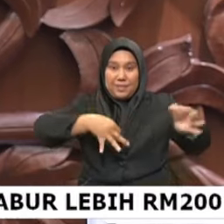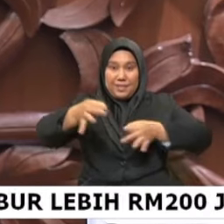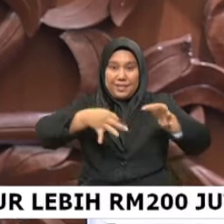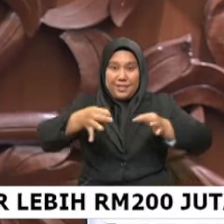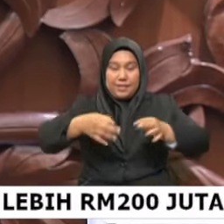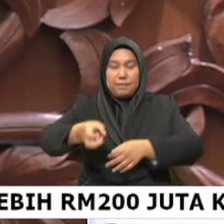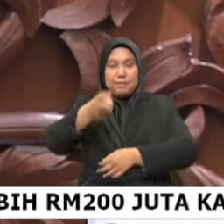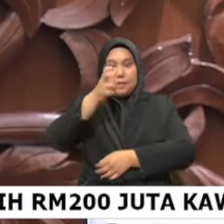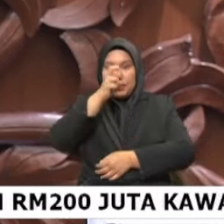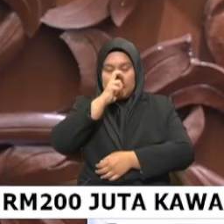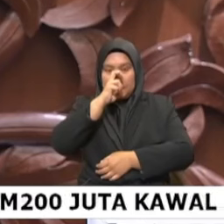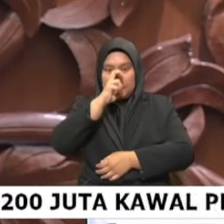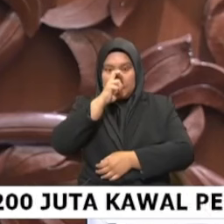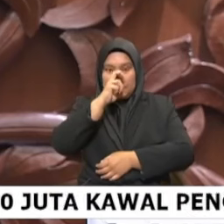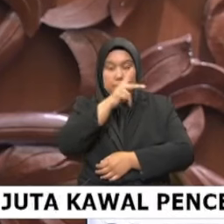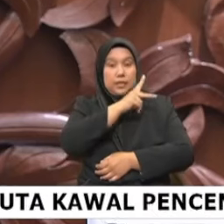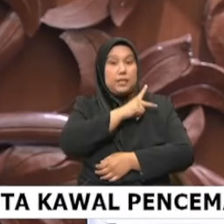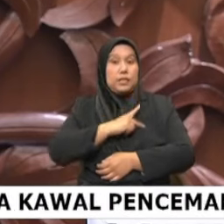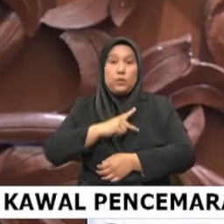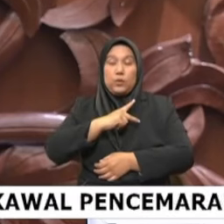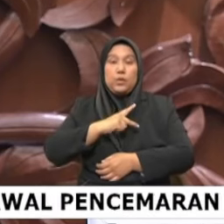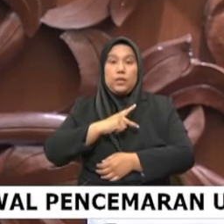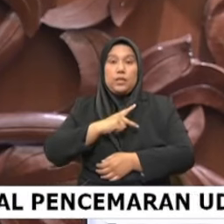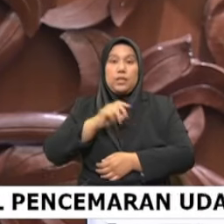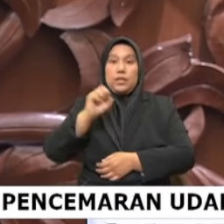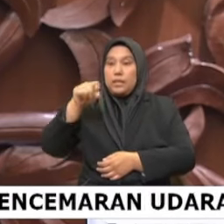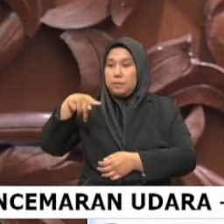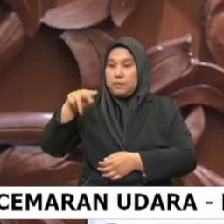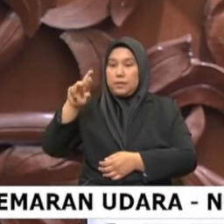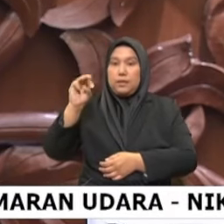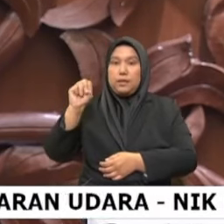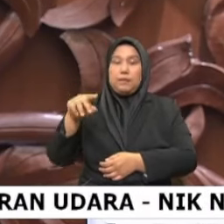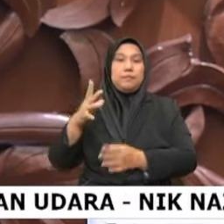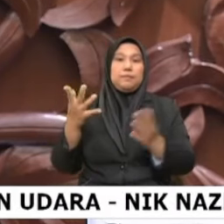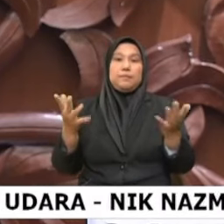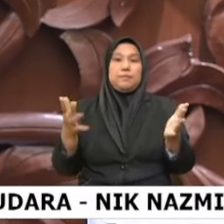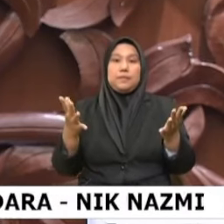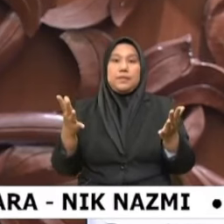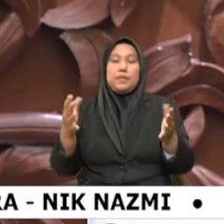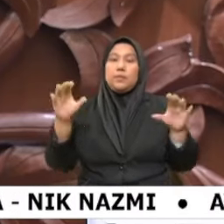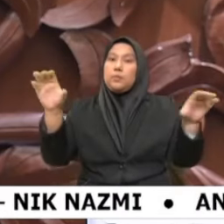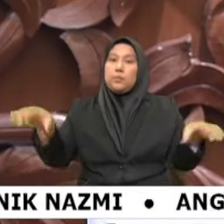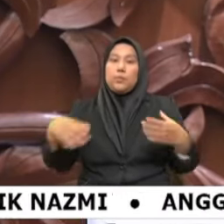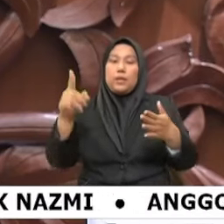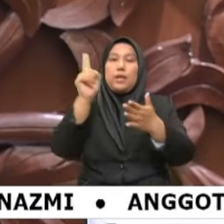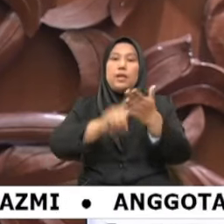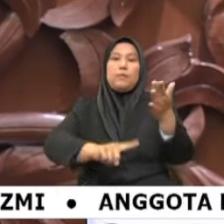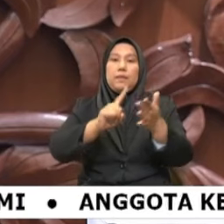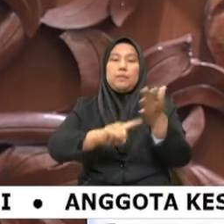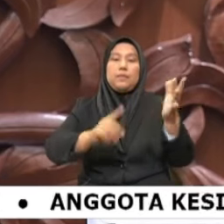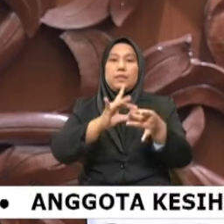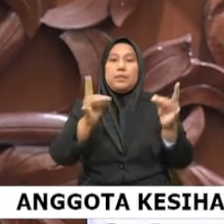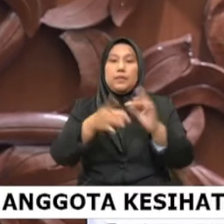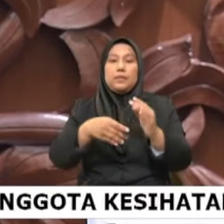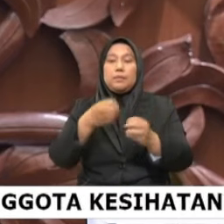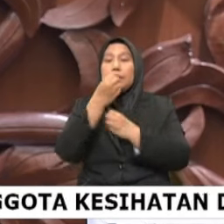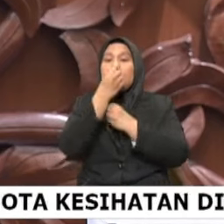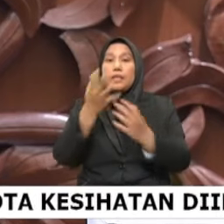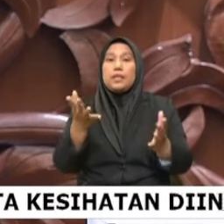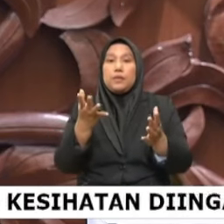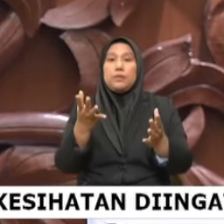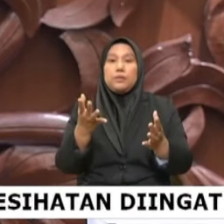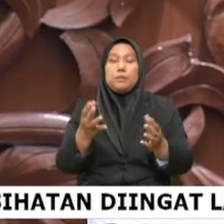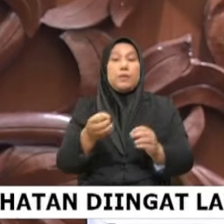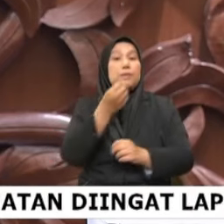menegaskan bahawa Ketua Suruhjaya tidak pernah membuat sebarang kenyataan yang mendakwa 94